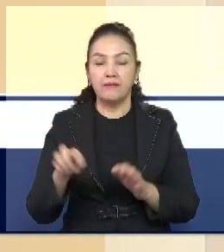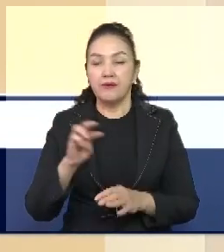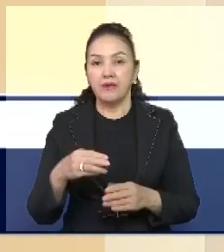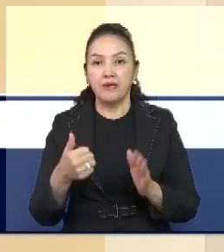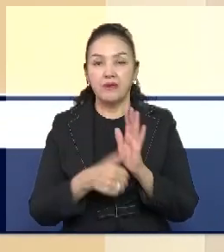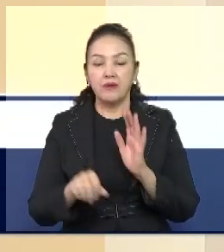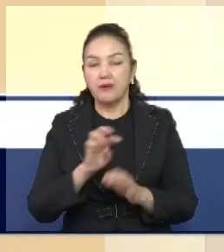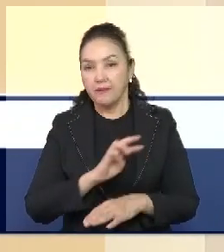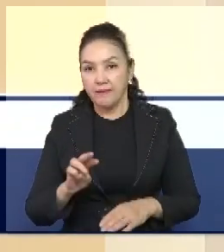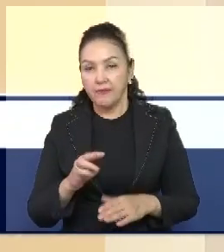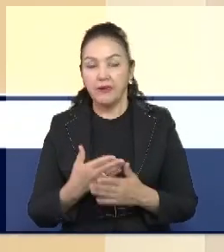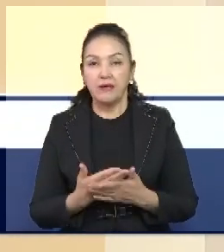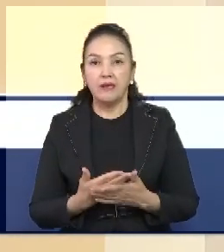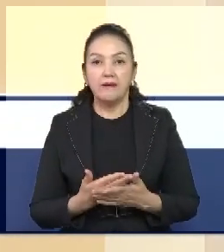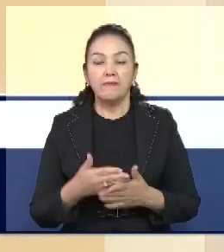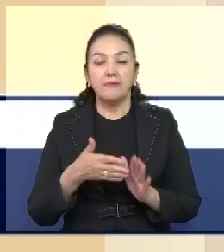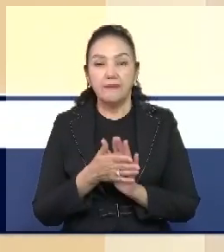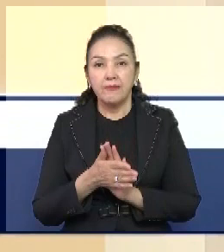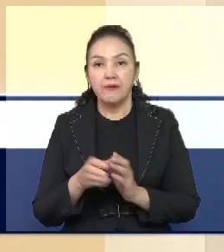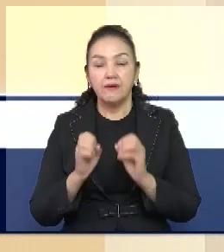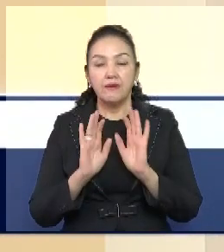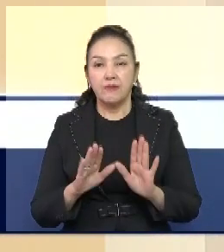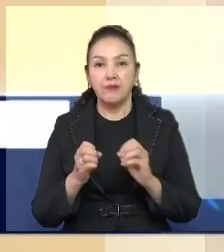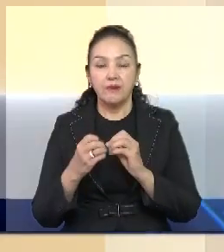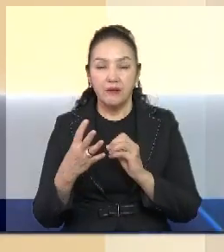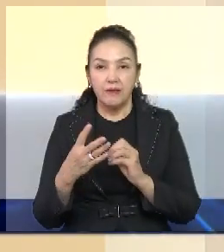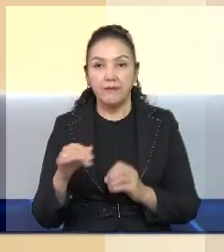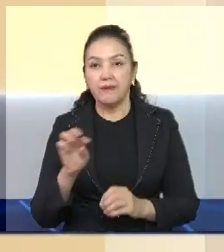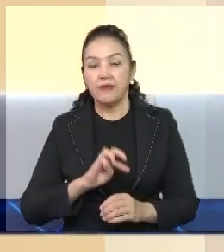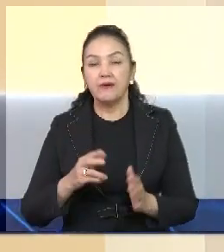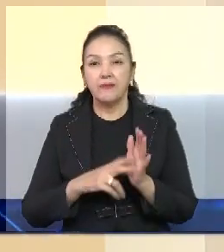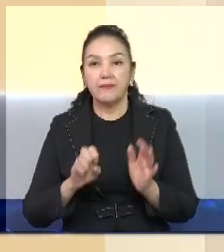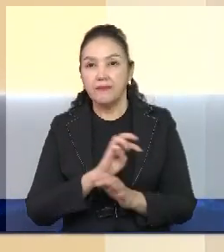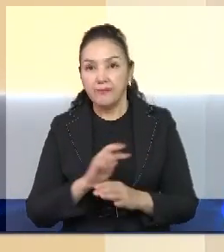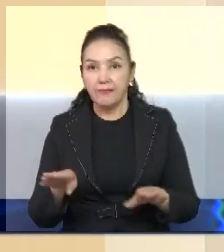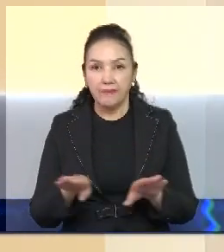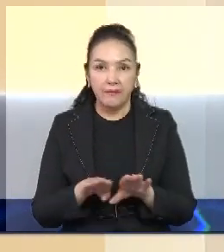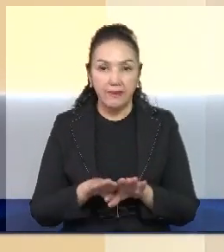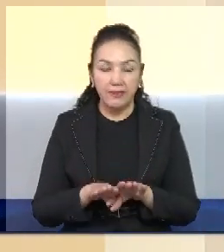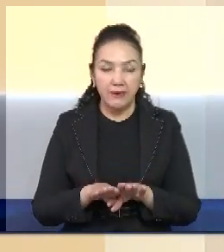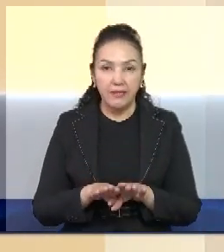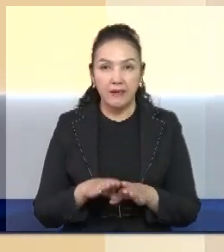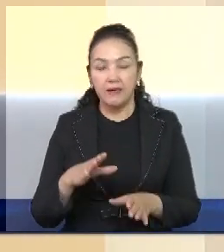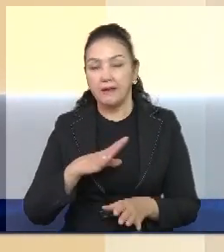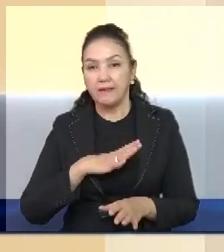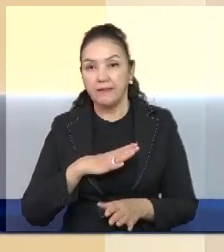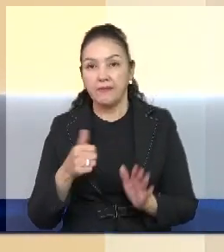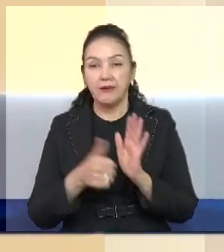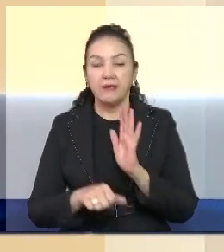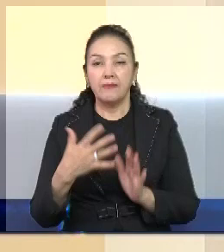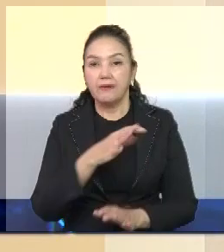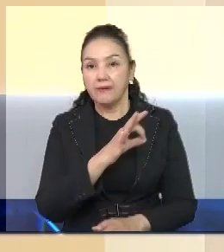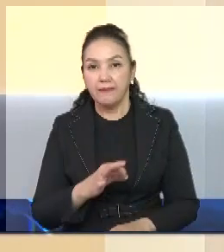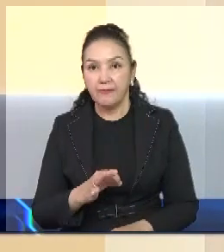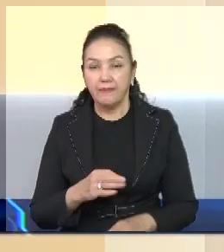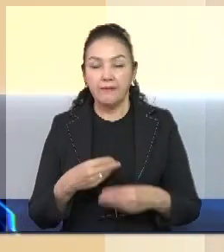миллиардов 600 миллионов тенге А с войны только 14 миллиардов 800 миллионов таким образом неосвоенными оказались 65